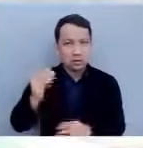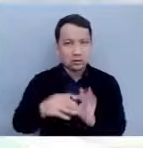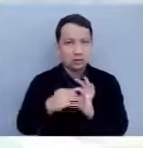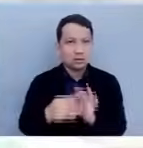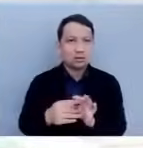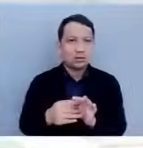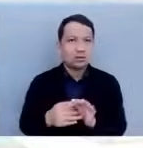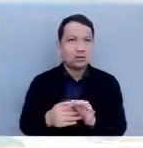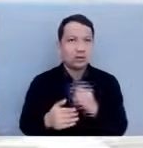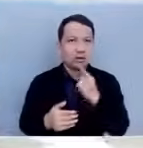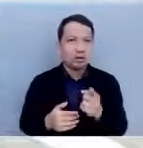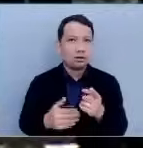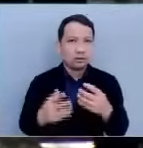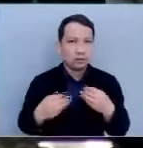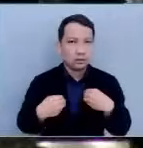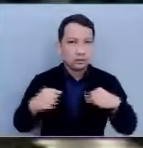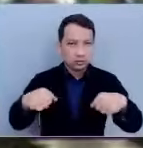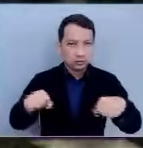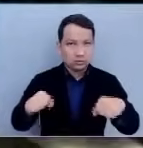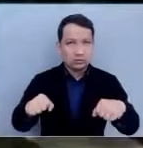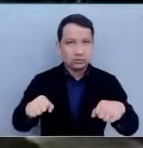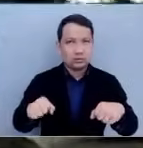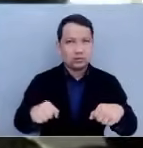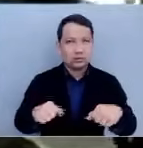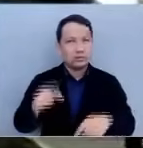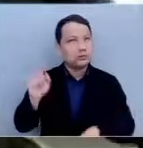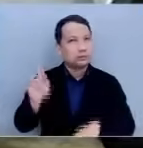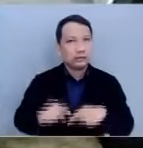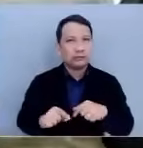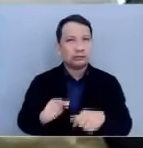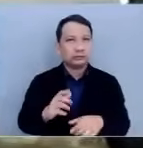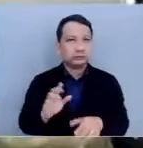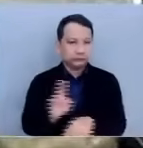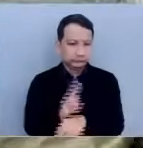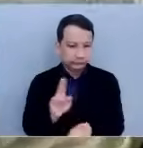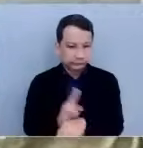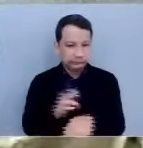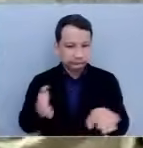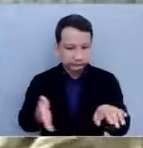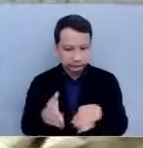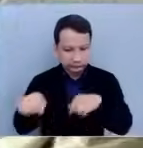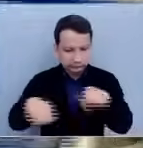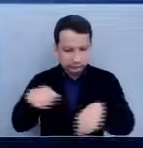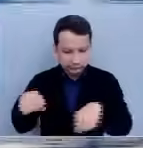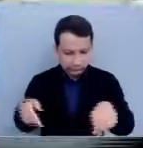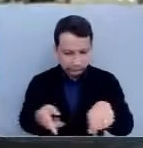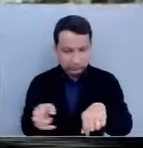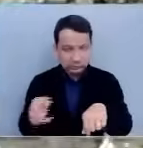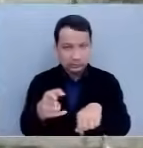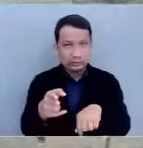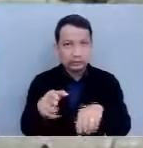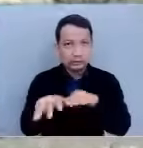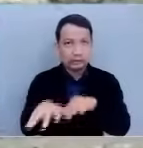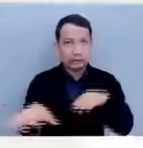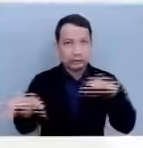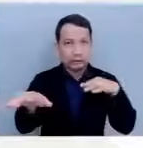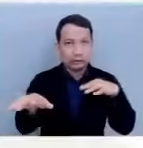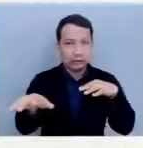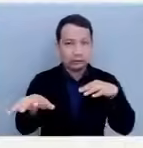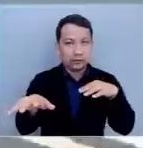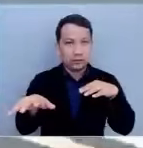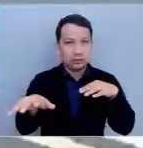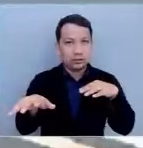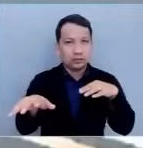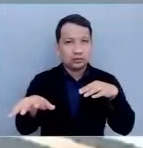kabila nito, aminado ang mga rider na hindi nila maiwasang gamitin ang bike lane, lalo na kung malala ang daloy ng